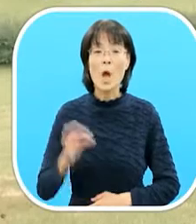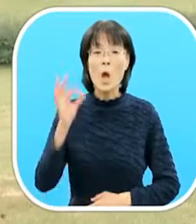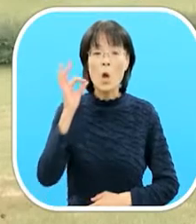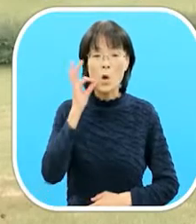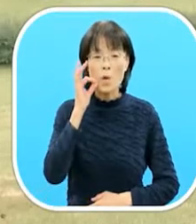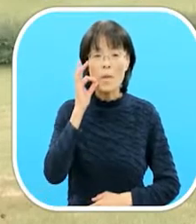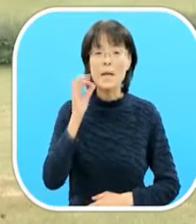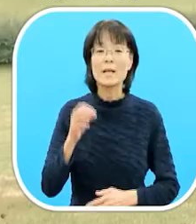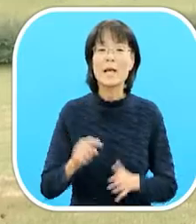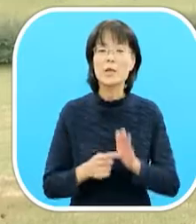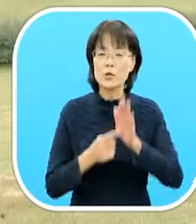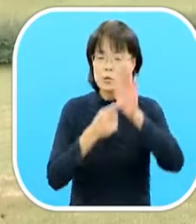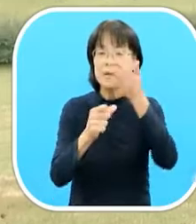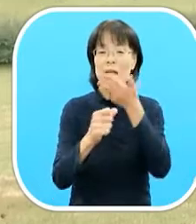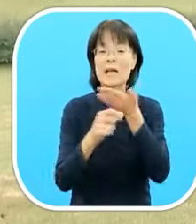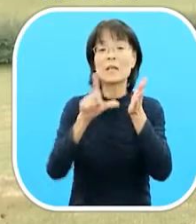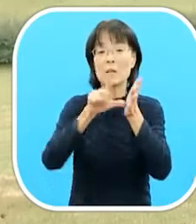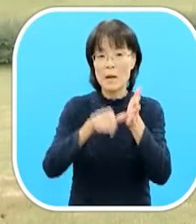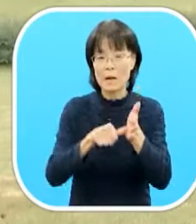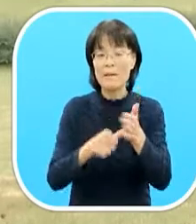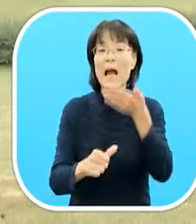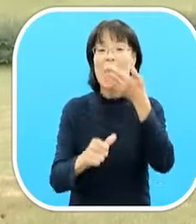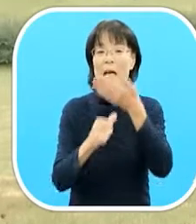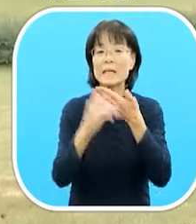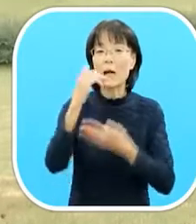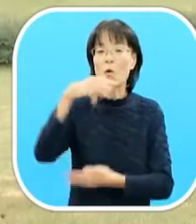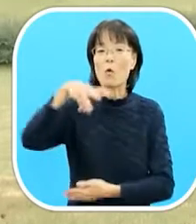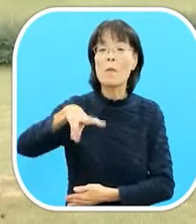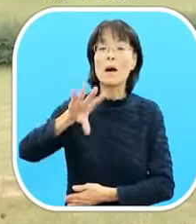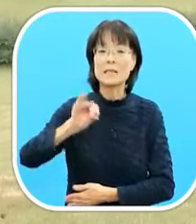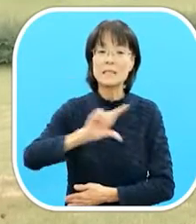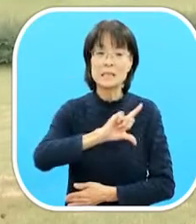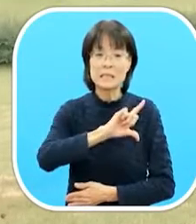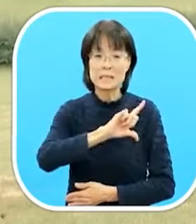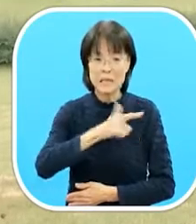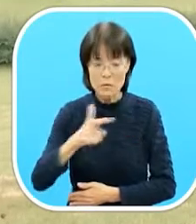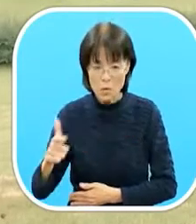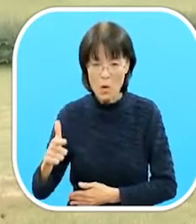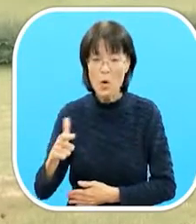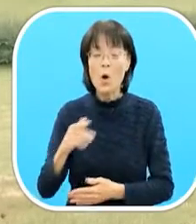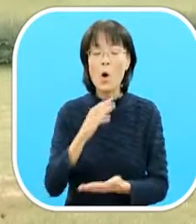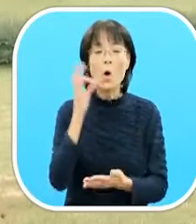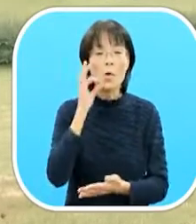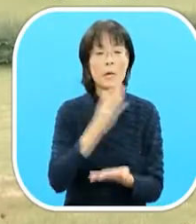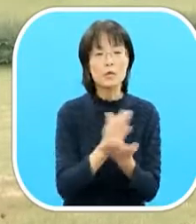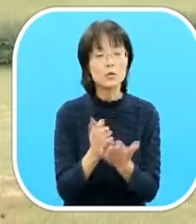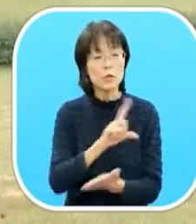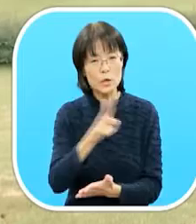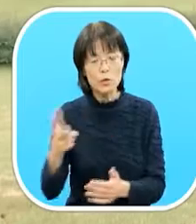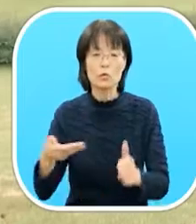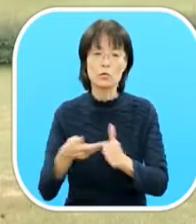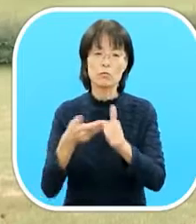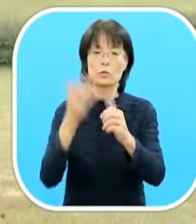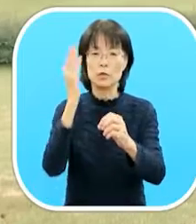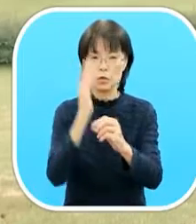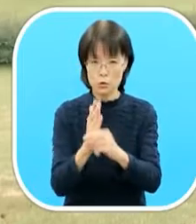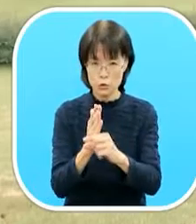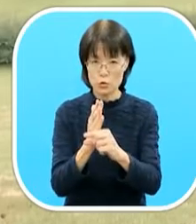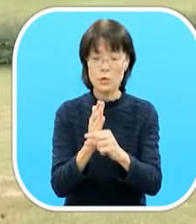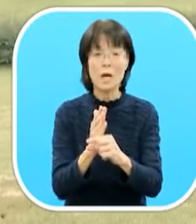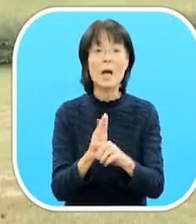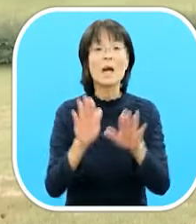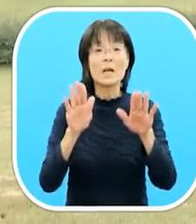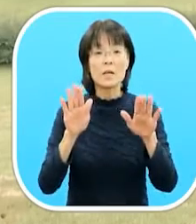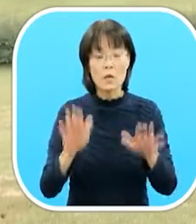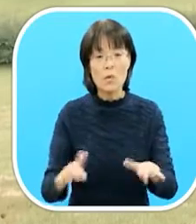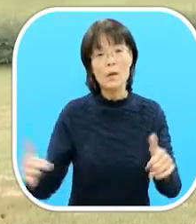米どころ秋田県では秋田小町をはじめ秋のきらめきや粒ぞろいなどいろいろなお米が作付けされています。今日は今